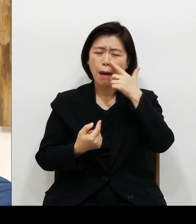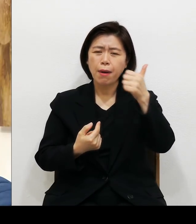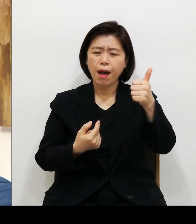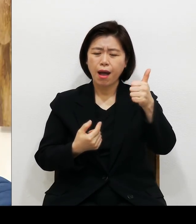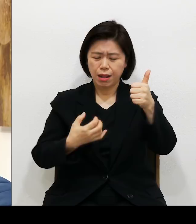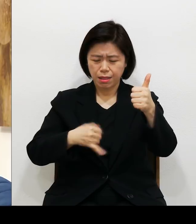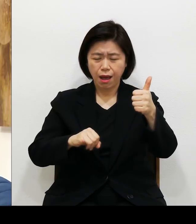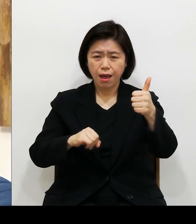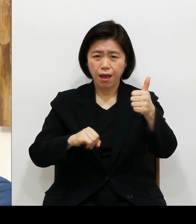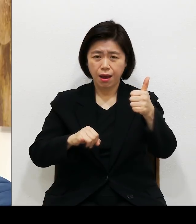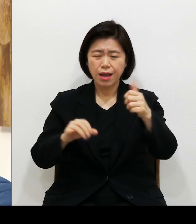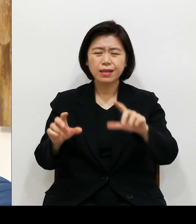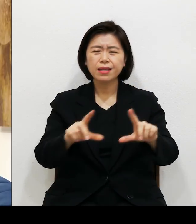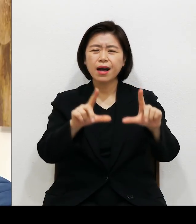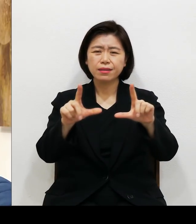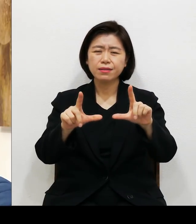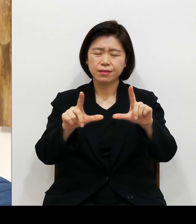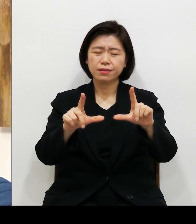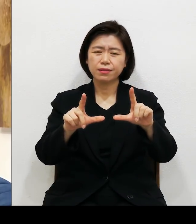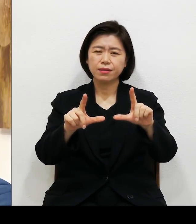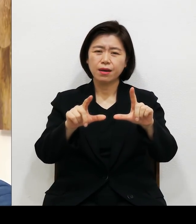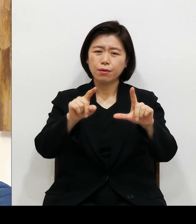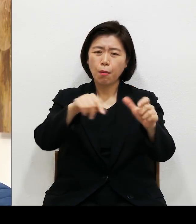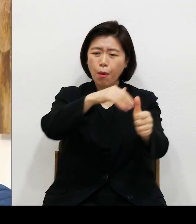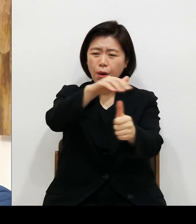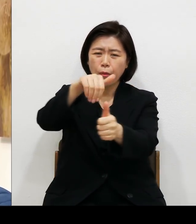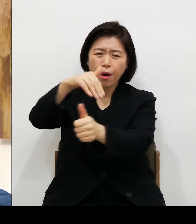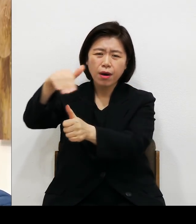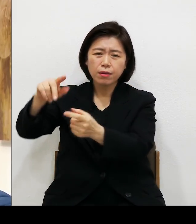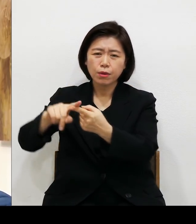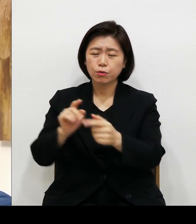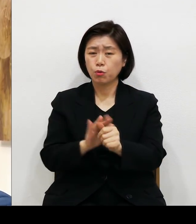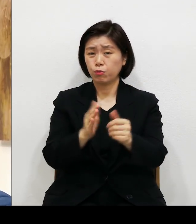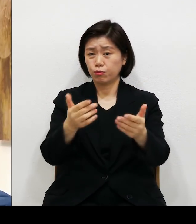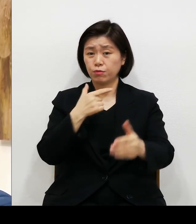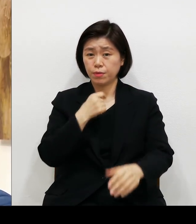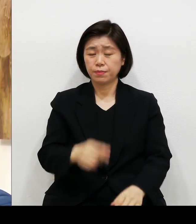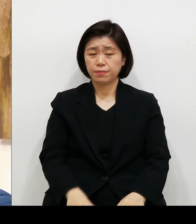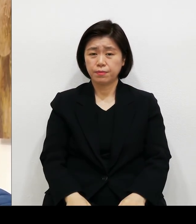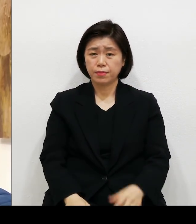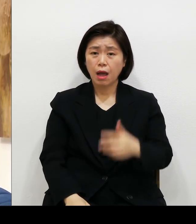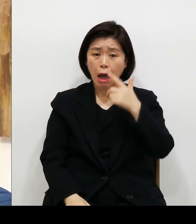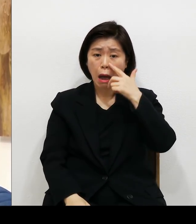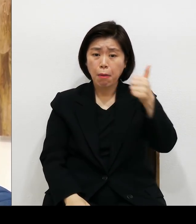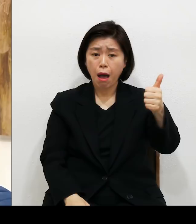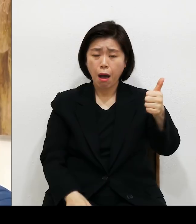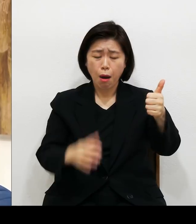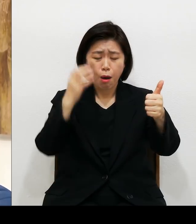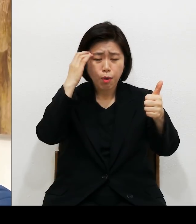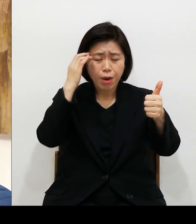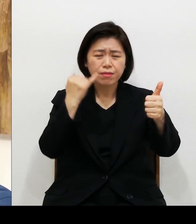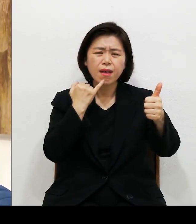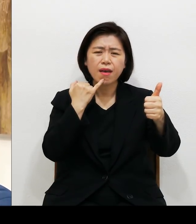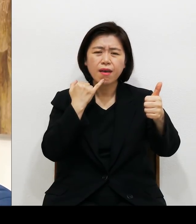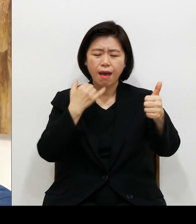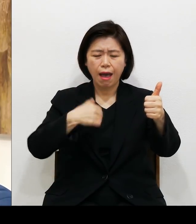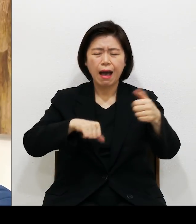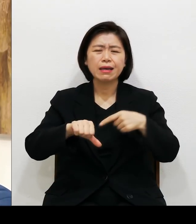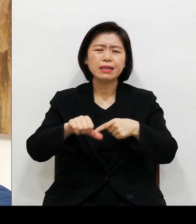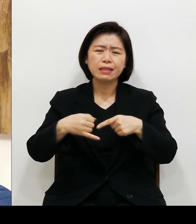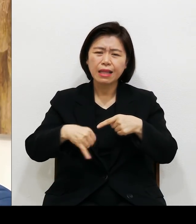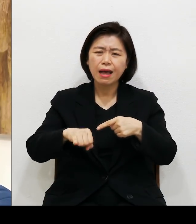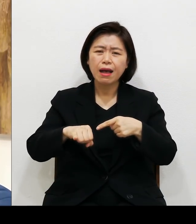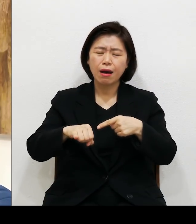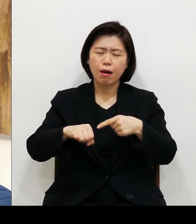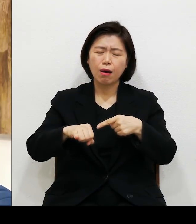돼요. 근데 그 밑에 있는 예. 애기들 아이들, 예. 얘네들만 그건 그래서 그때부터 이제 하나님한테 이제 생각날